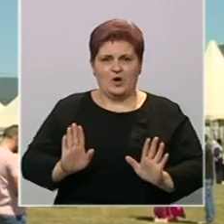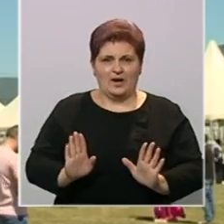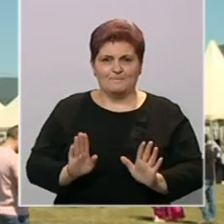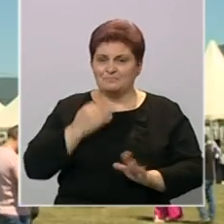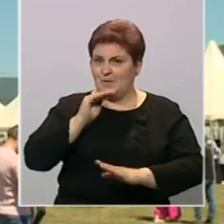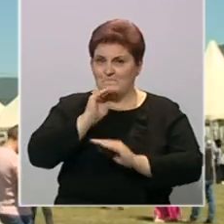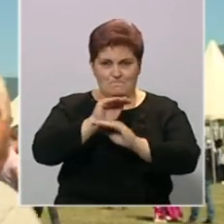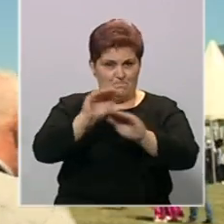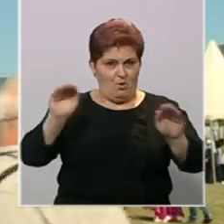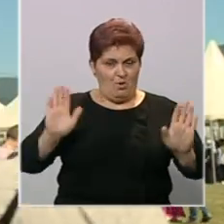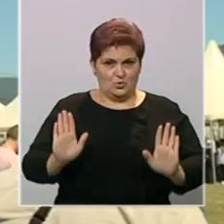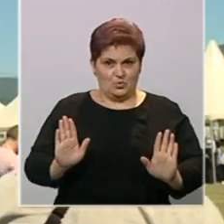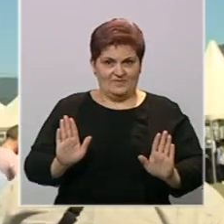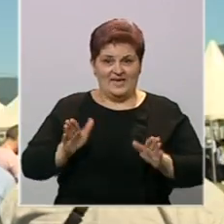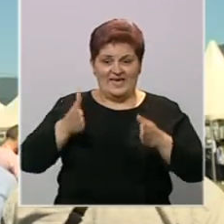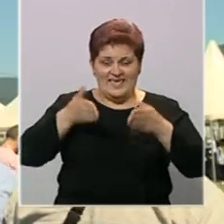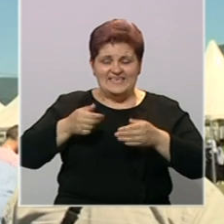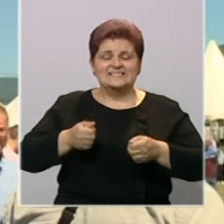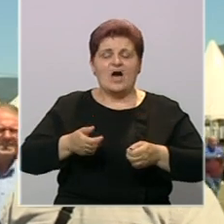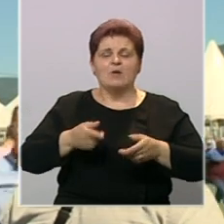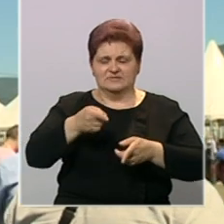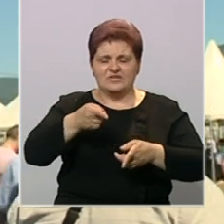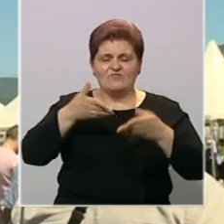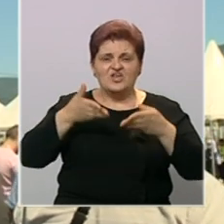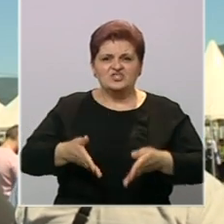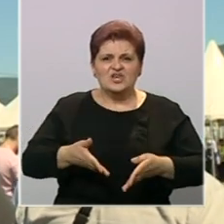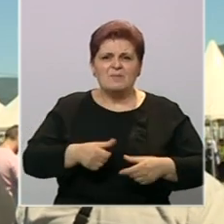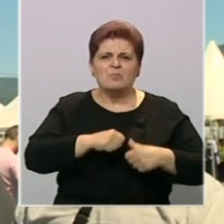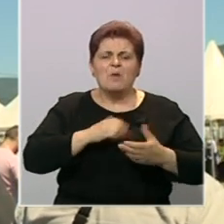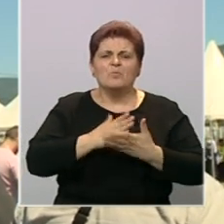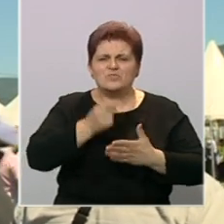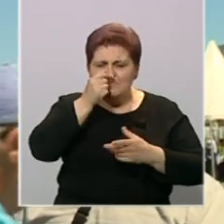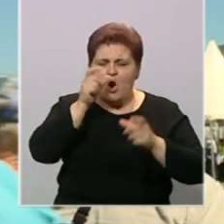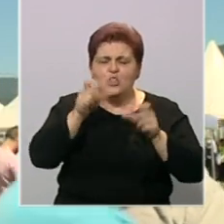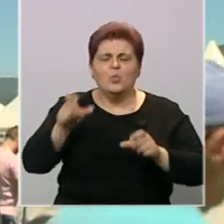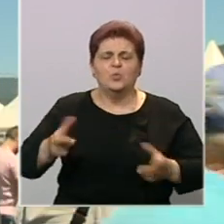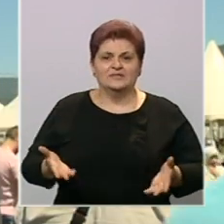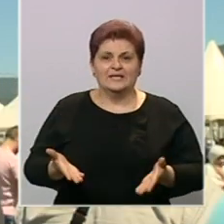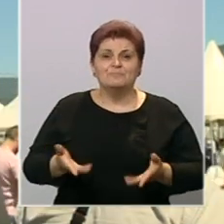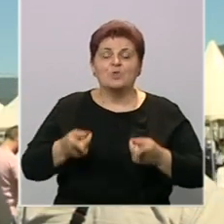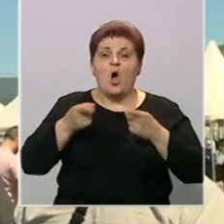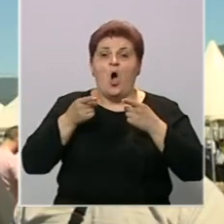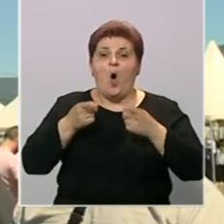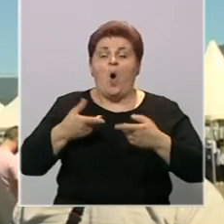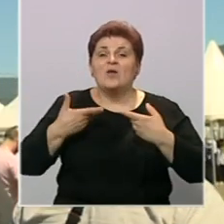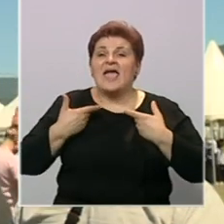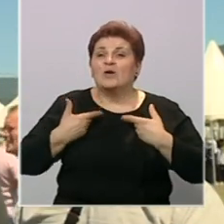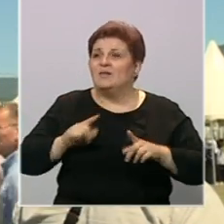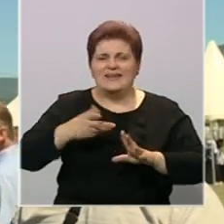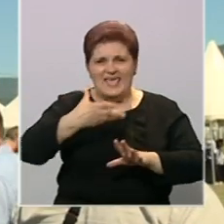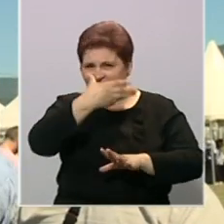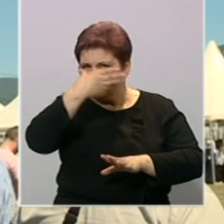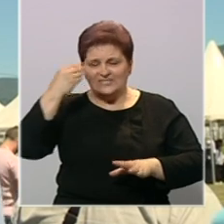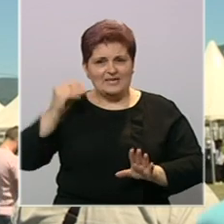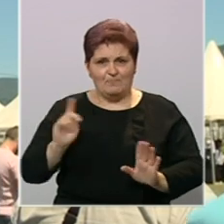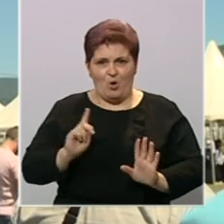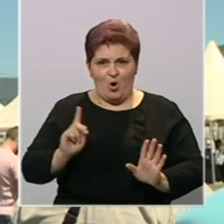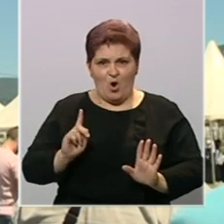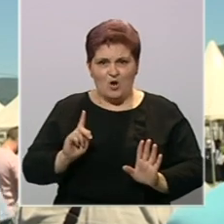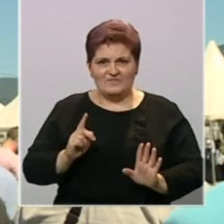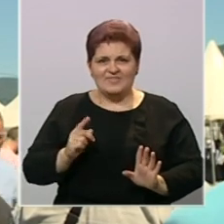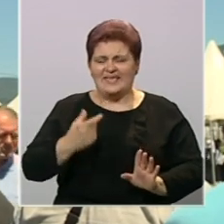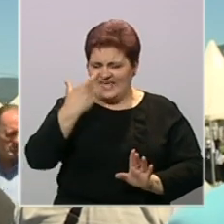Poruka sa ove dženaze može biti ta humana, budimo ljudi, a onaj koji je izgubio neće zaboraviti svoje, individualno